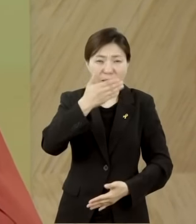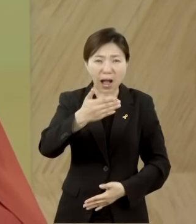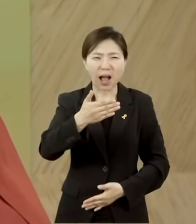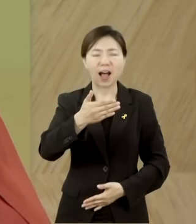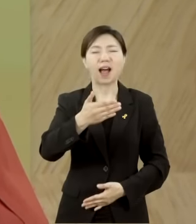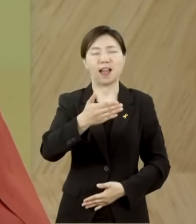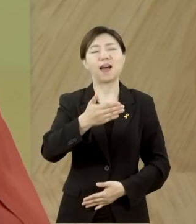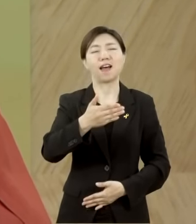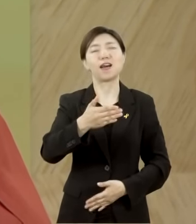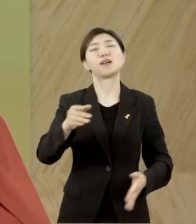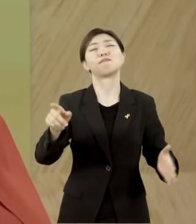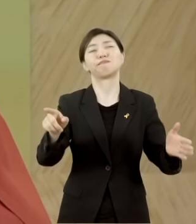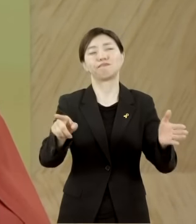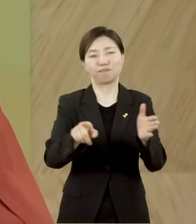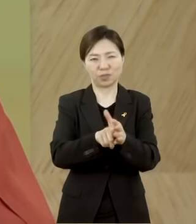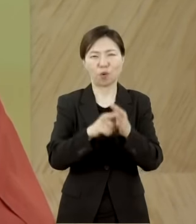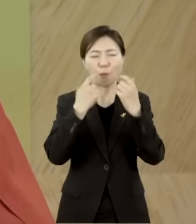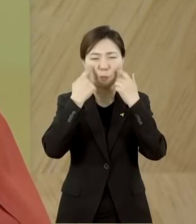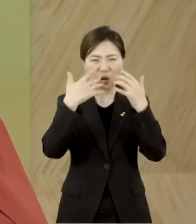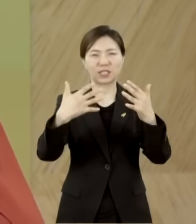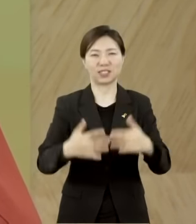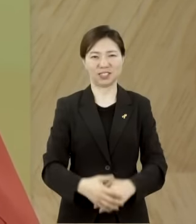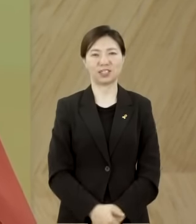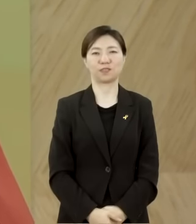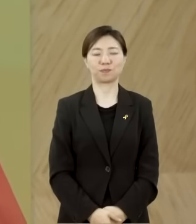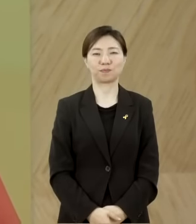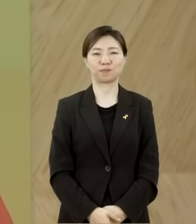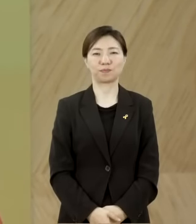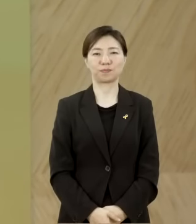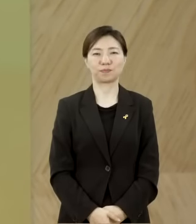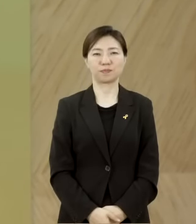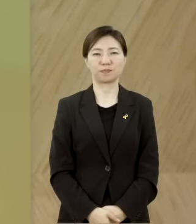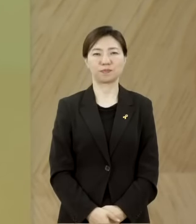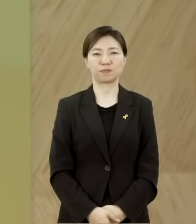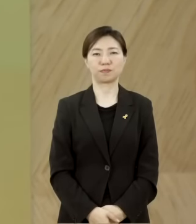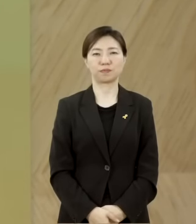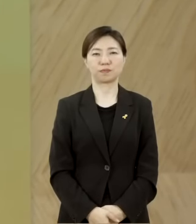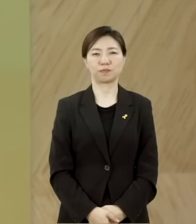것을 다시 한번 생생하게 확신하게